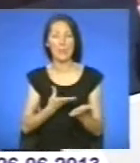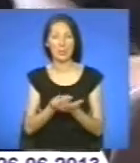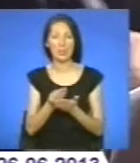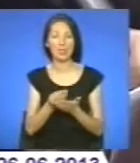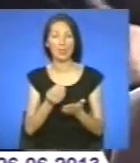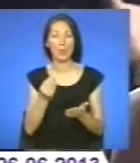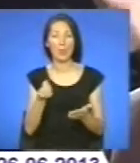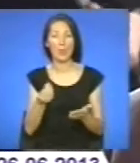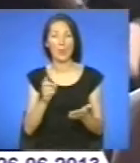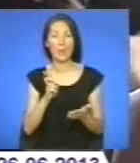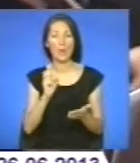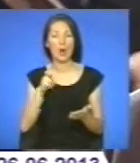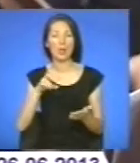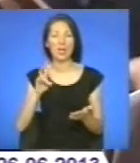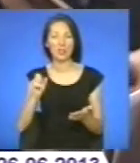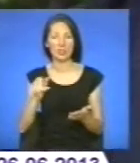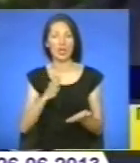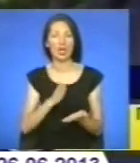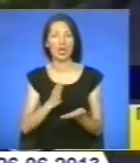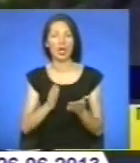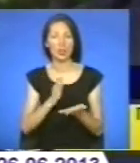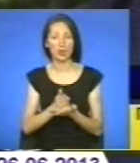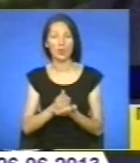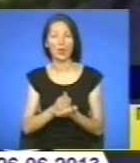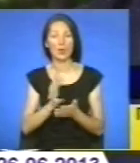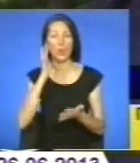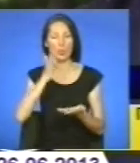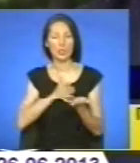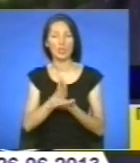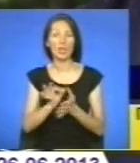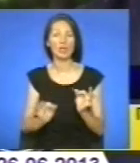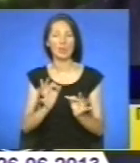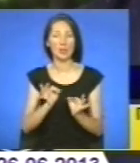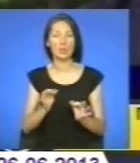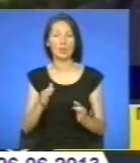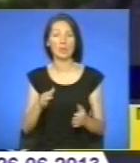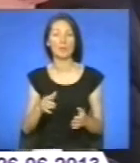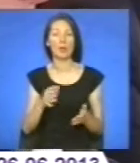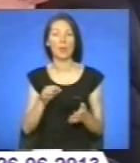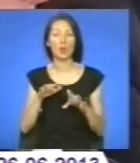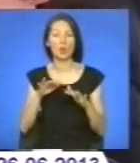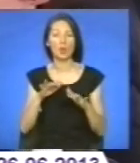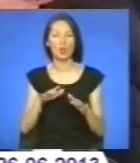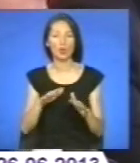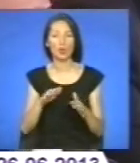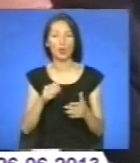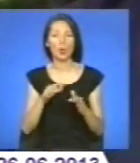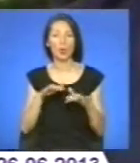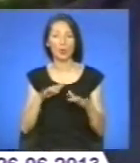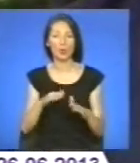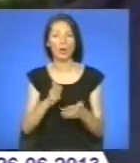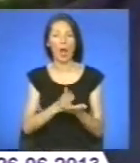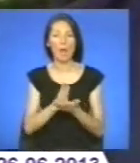Существує політична стабільність. У нас поправилось положення по счету текущих операцій. І як тільки ми